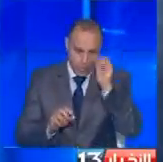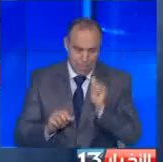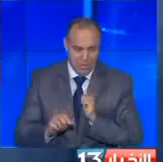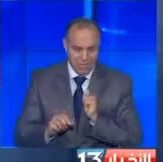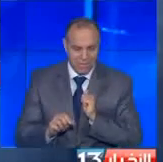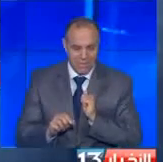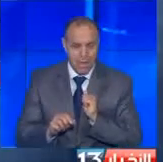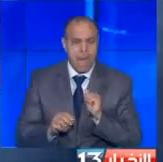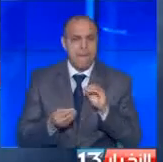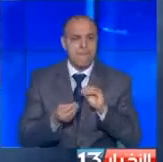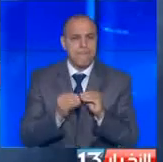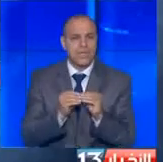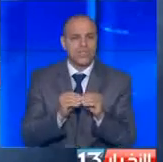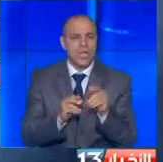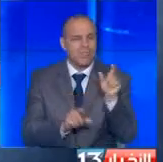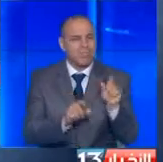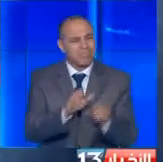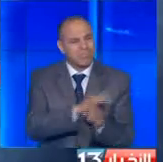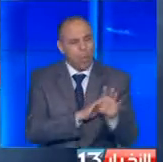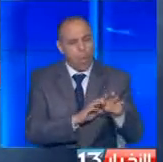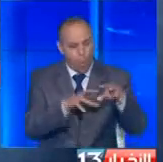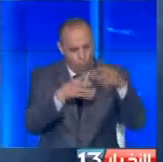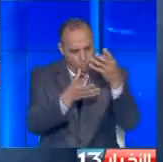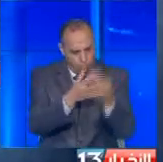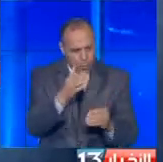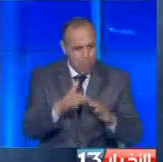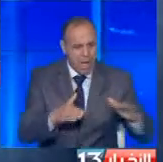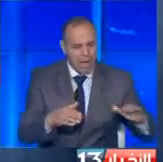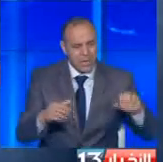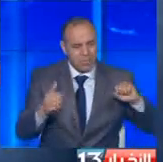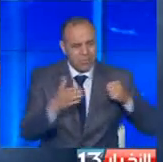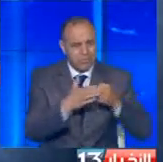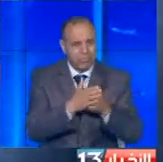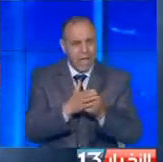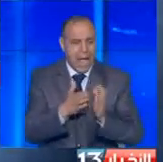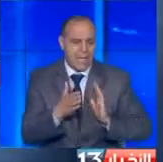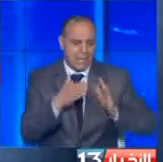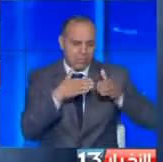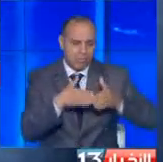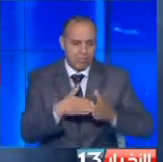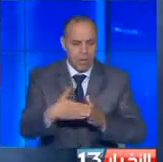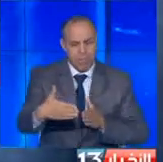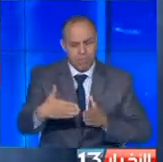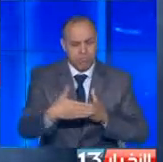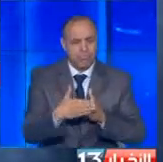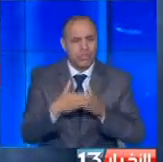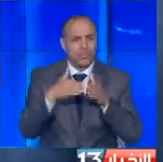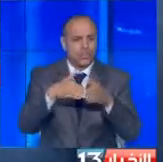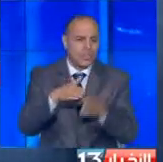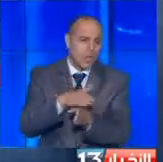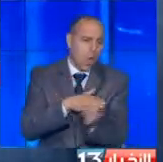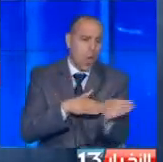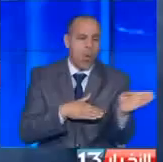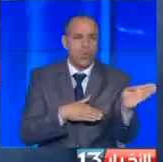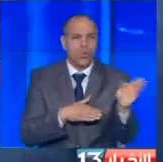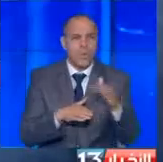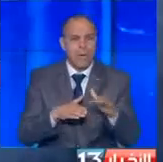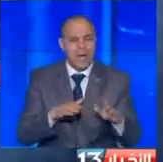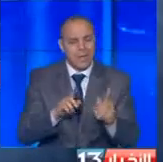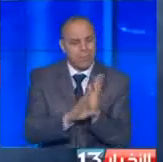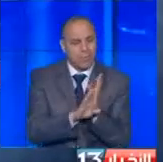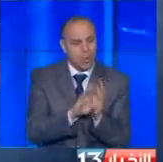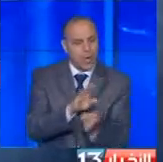أن غرق عدد من المهاجرين التونسيين في حادث اصطدام وحدة عسكرية بقاربهم أثناء اجتيازهم الحدود البحرية